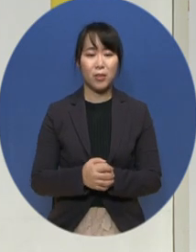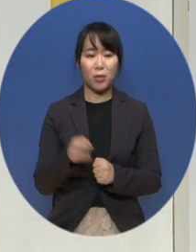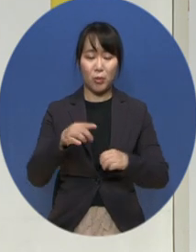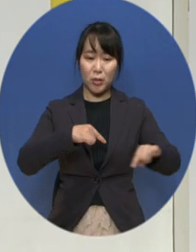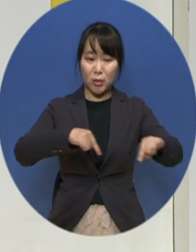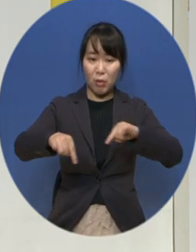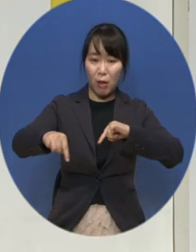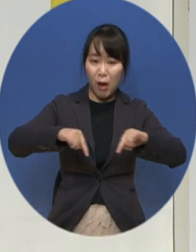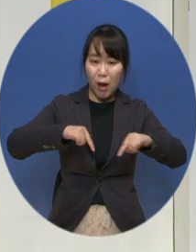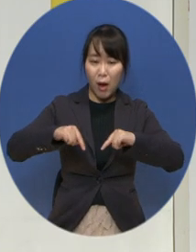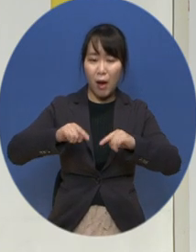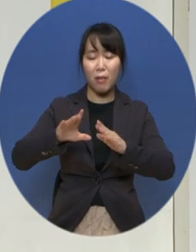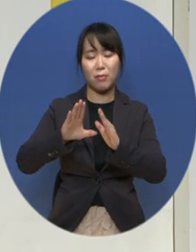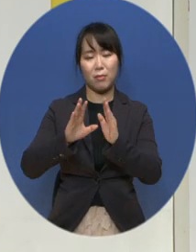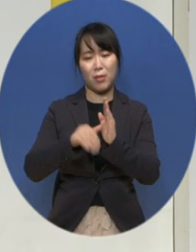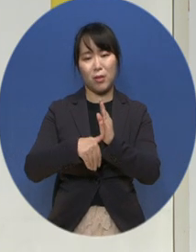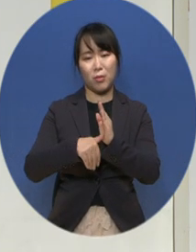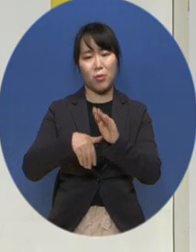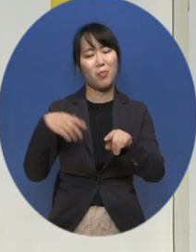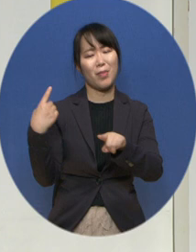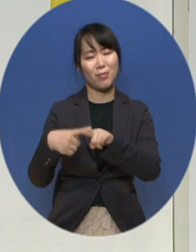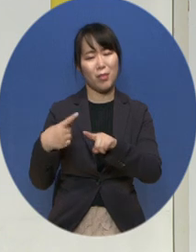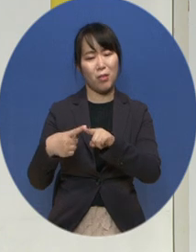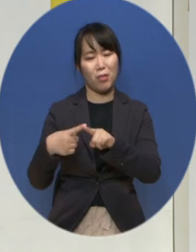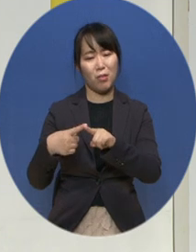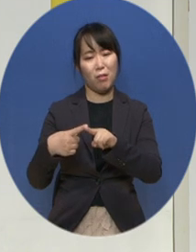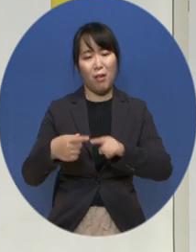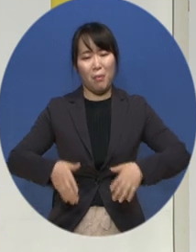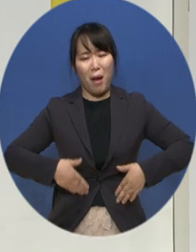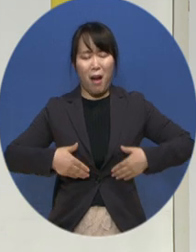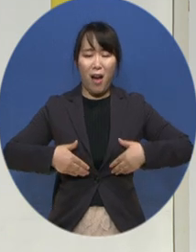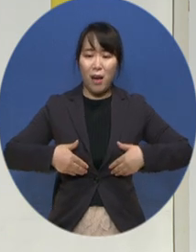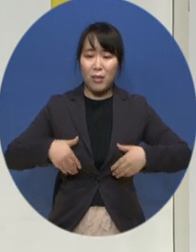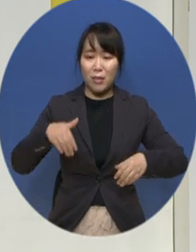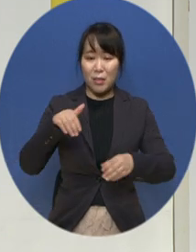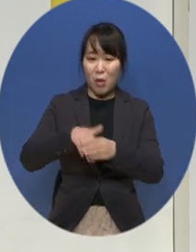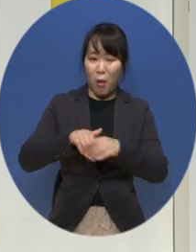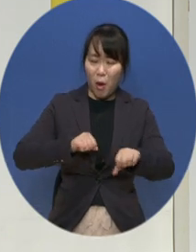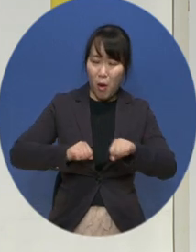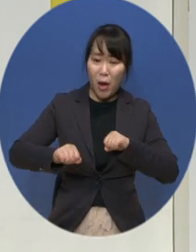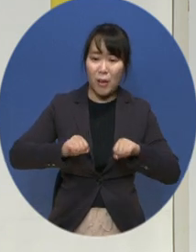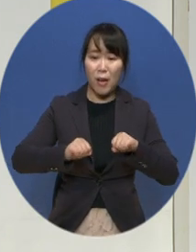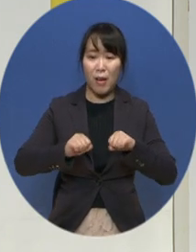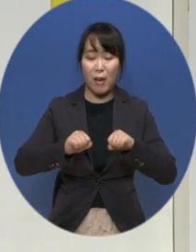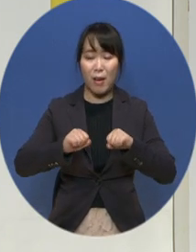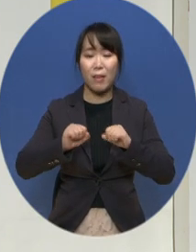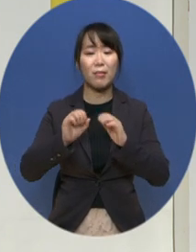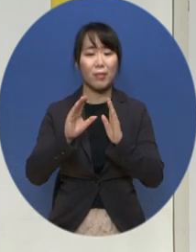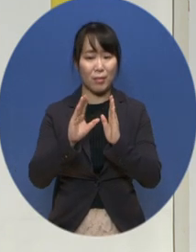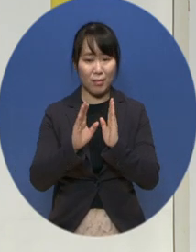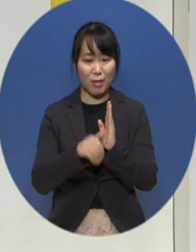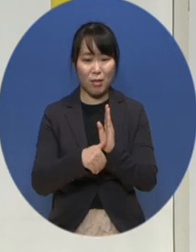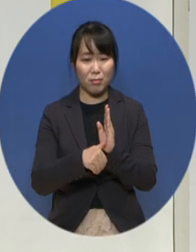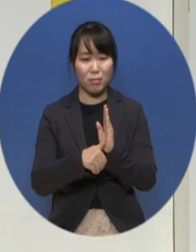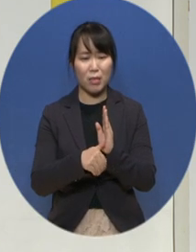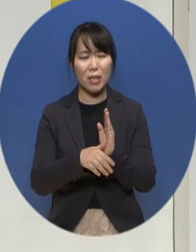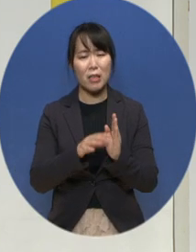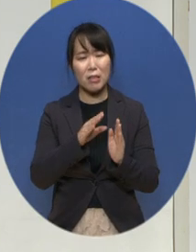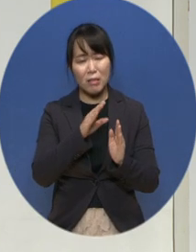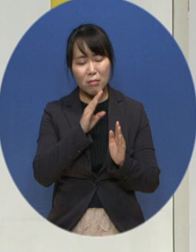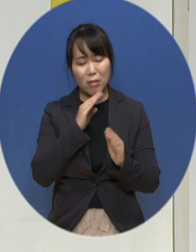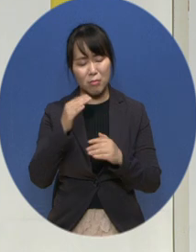의정 활동을 펼치는 데도 아쳐가 지구요 4 또 급박하게 하는 선거운동이 있어서는 수제 적